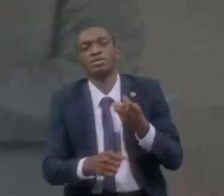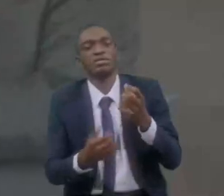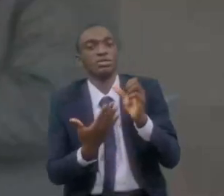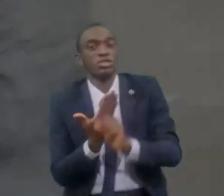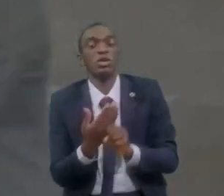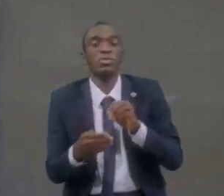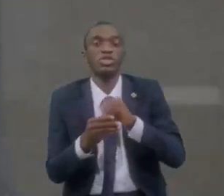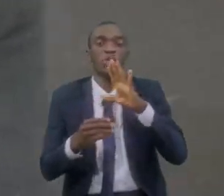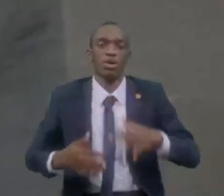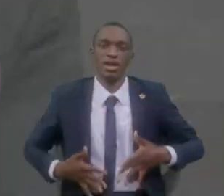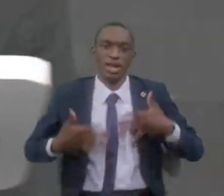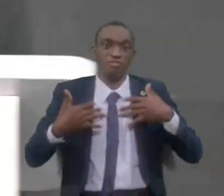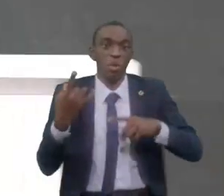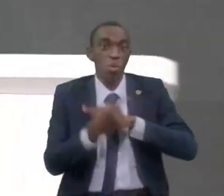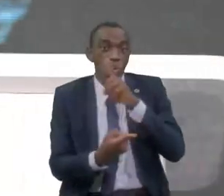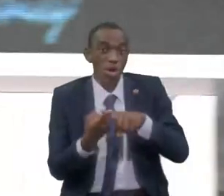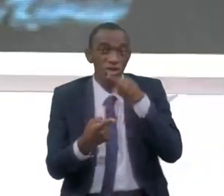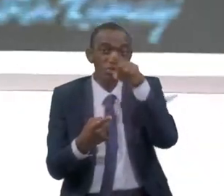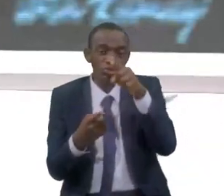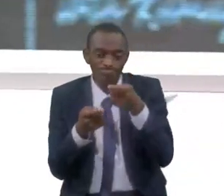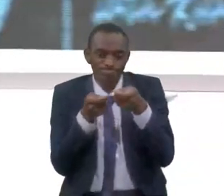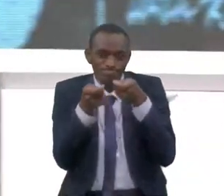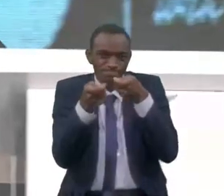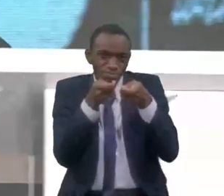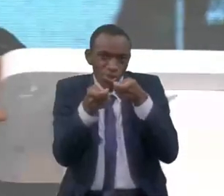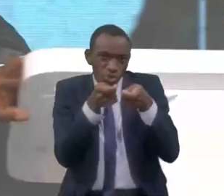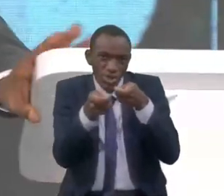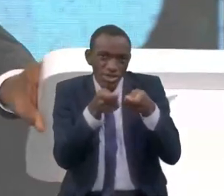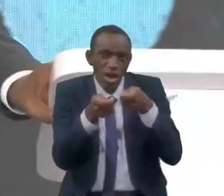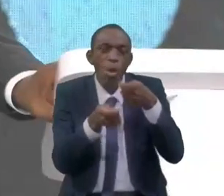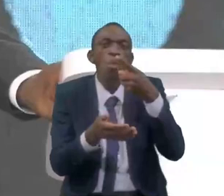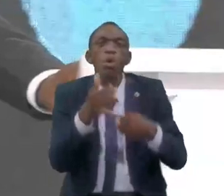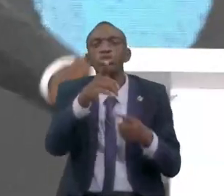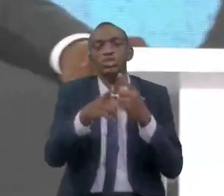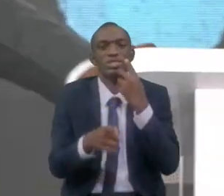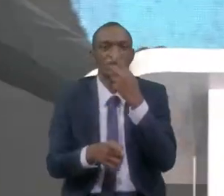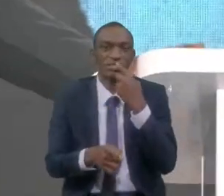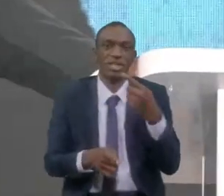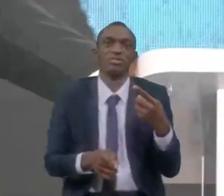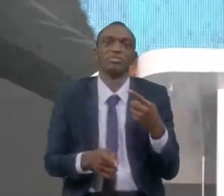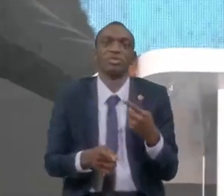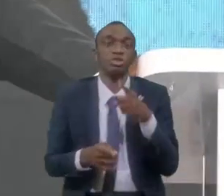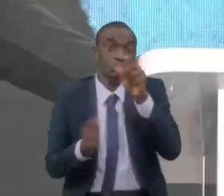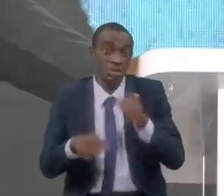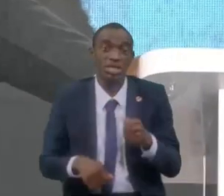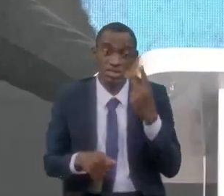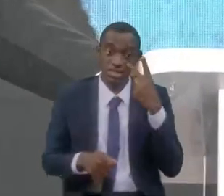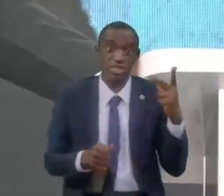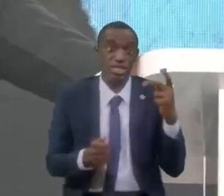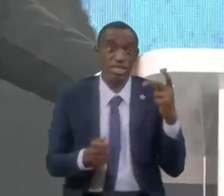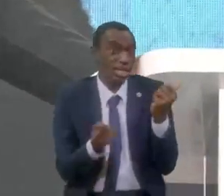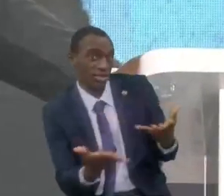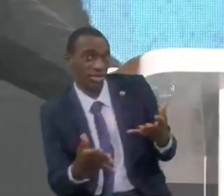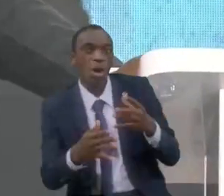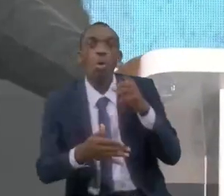vie lorsque tu modères ce que tu dis. Tu peux voir tout ce que tu